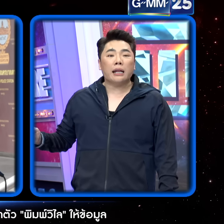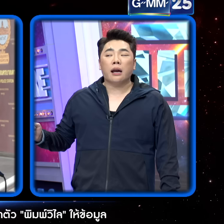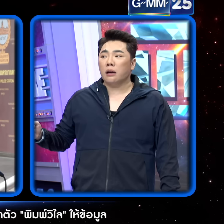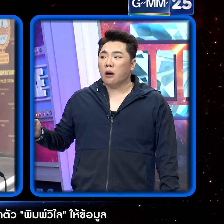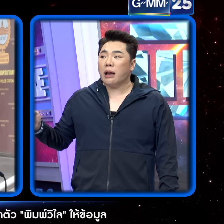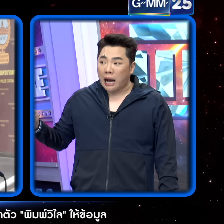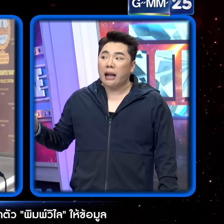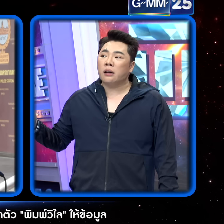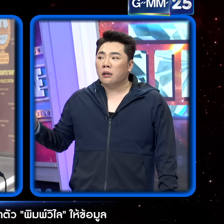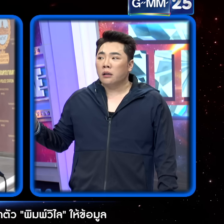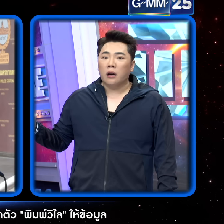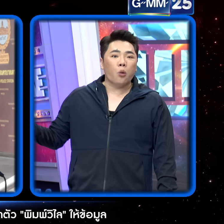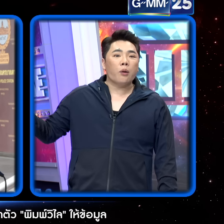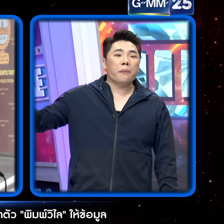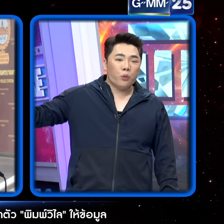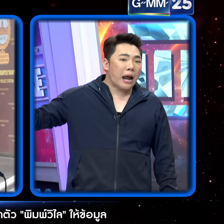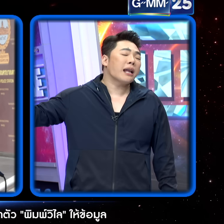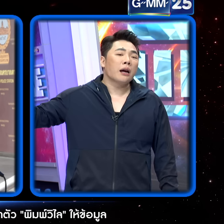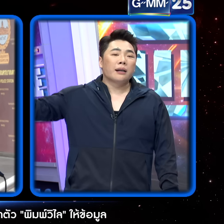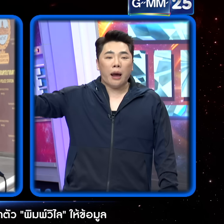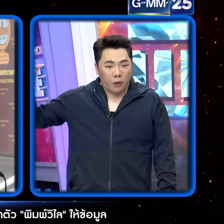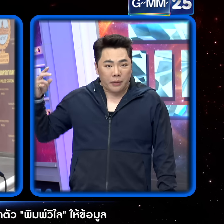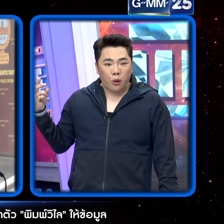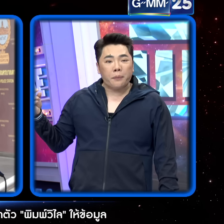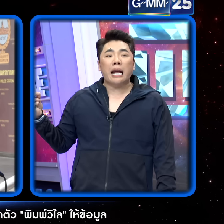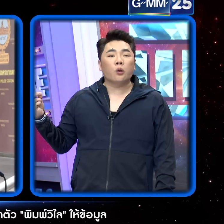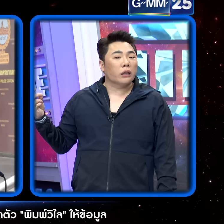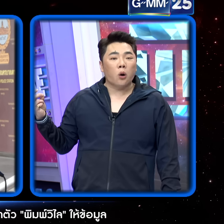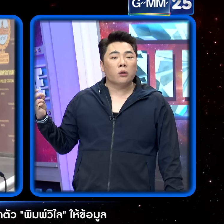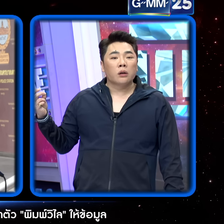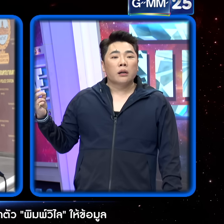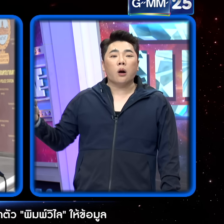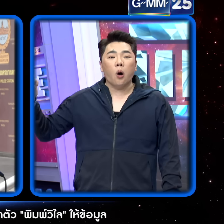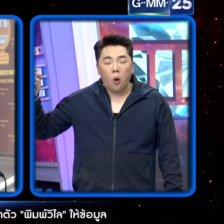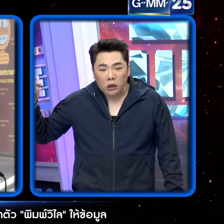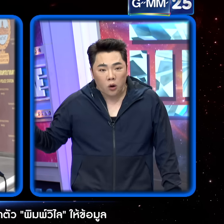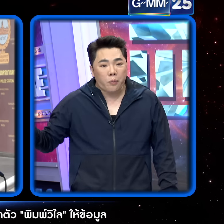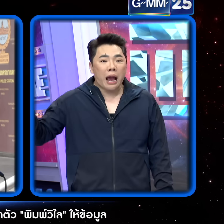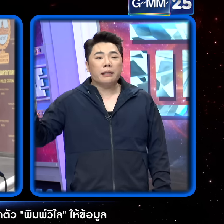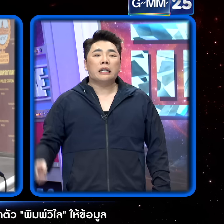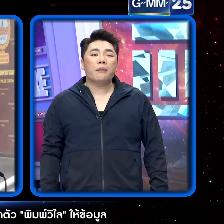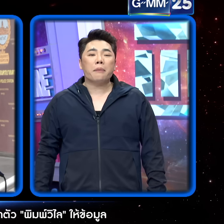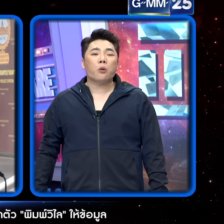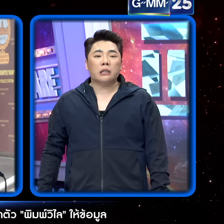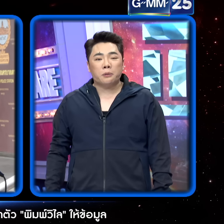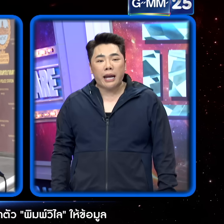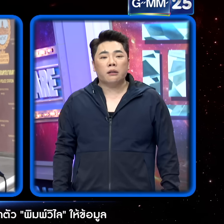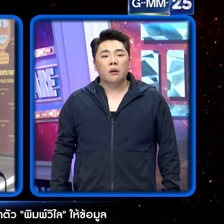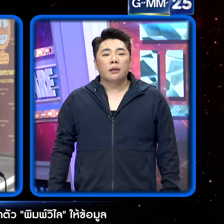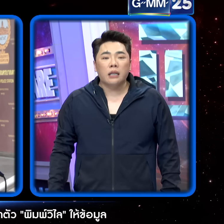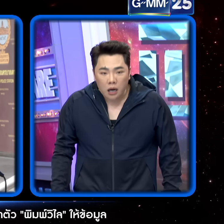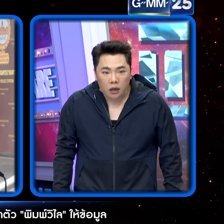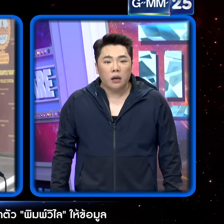เว็บพนันฮะเขาว่าอย่างนั้นนะเขาว่าพิมพ์วิไลเนี่ยรับเงินมาจากเว็บพนันโดยตรงแล้วก็โอนตรงไปให้บัญชีม้ามากกว่า10